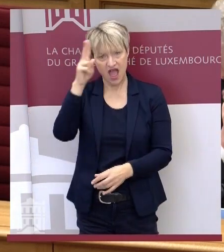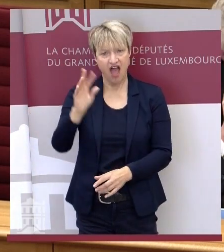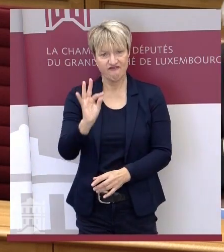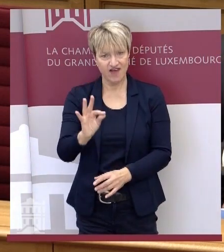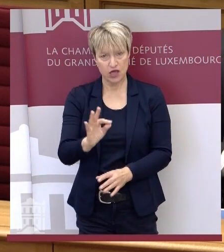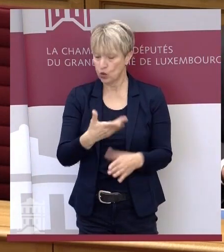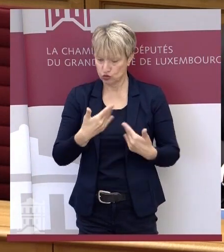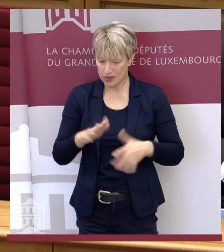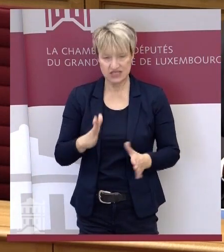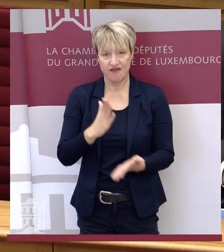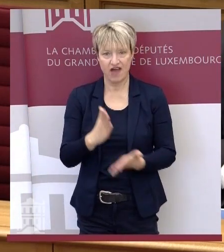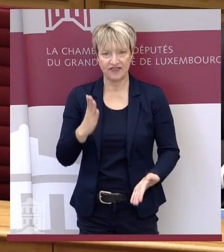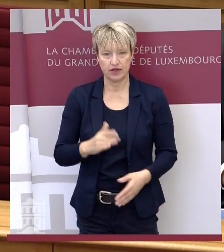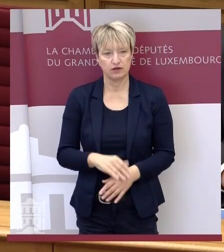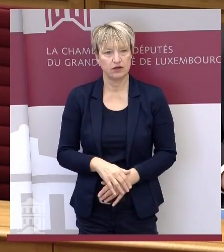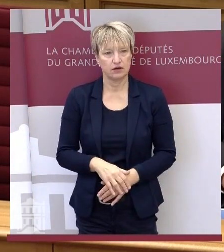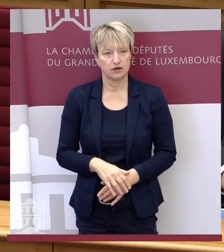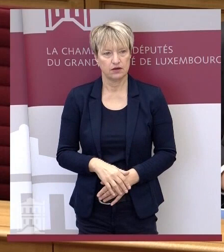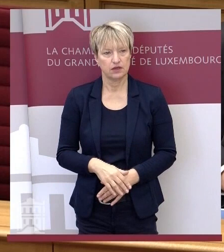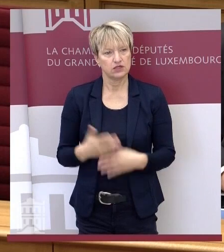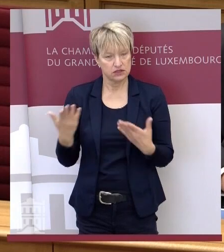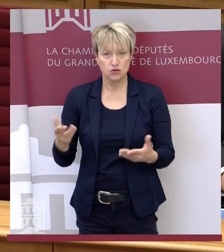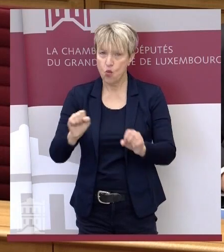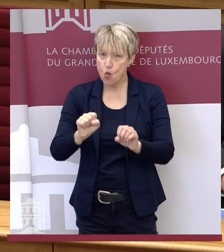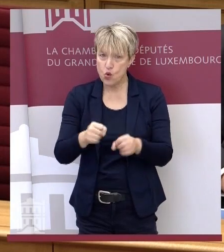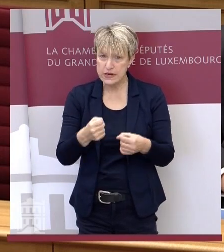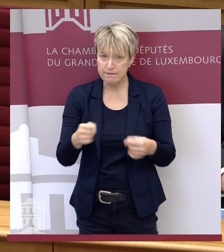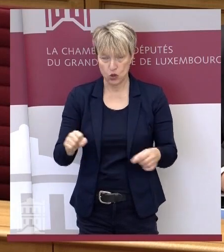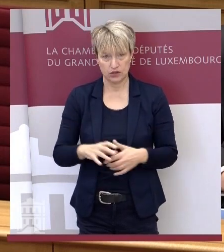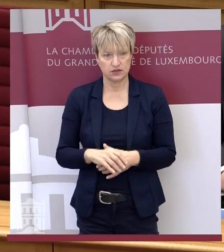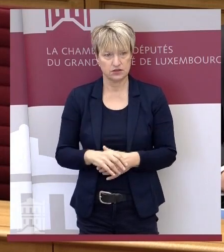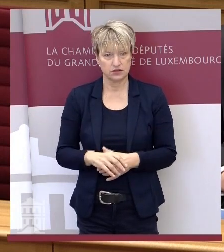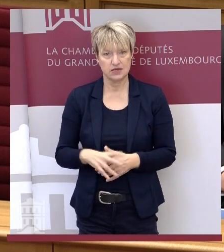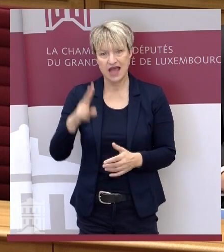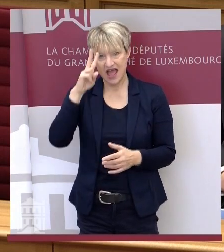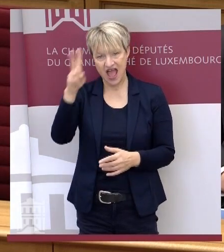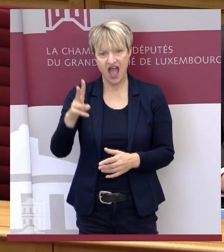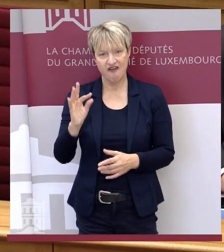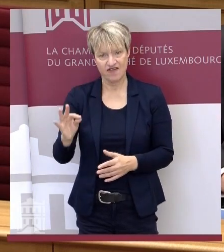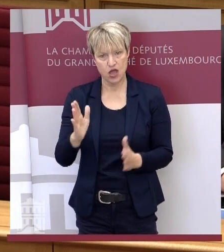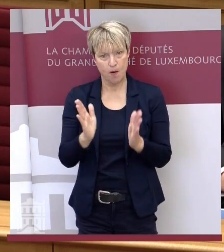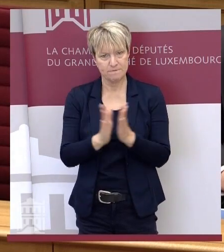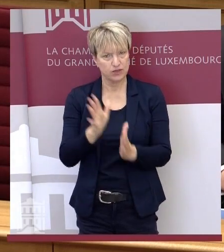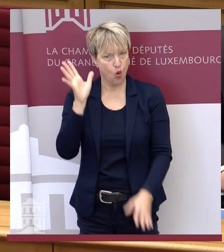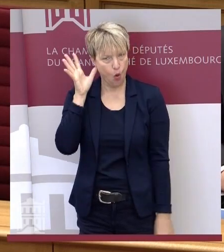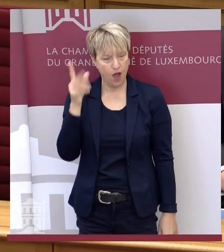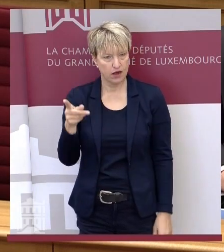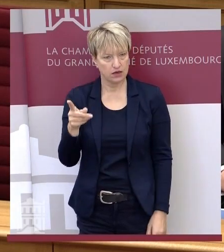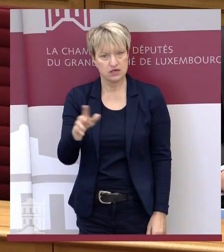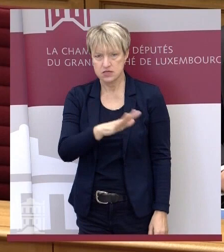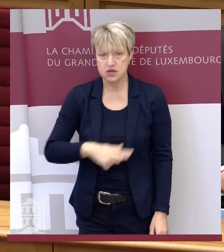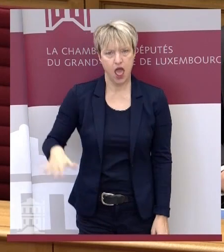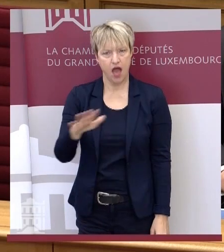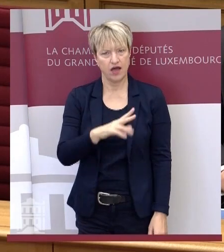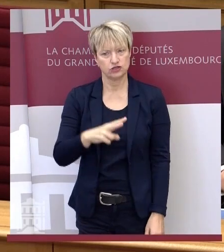nicht möglich, Herr Feio. Es ist nicht möglich, Herr Feio. Lauscht das mal nur. Das ist die perfekte Demonstration für soll drauf sein, dass es keine